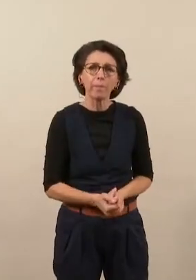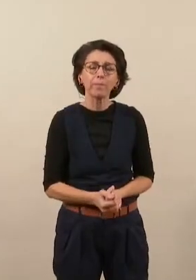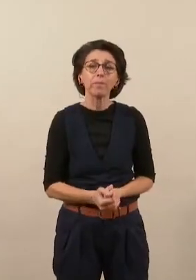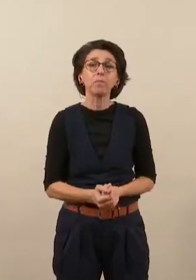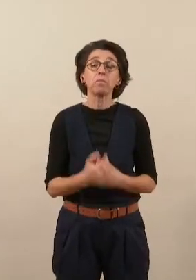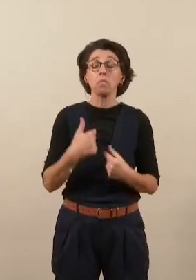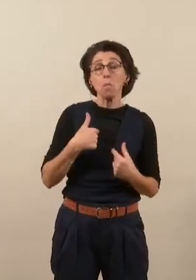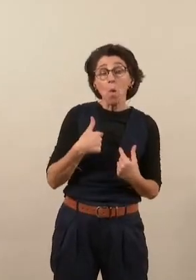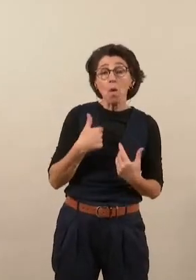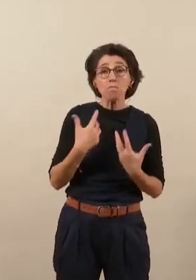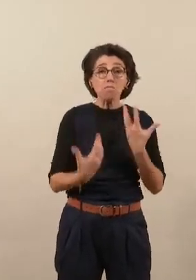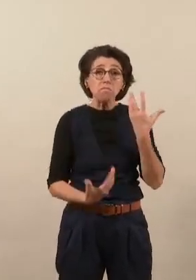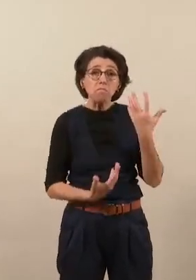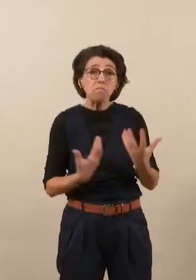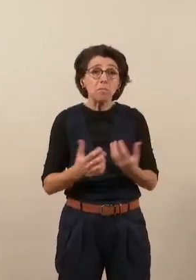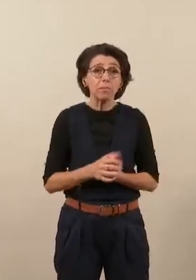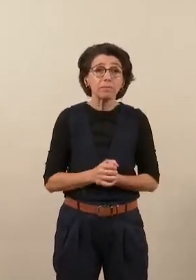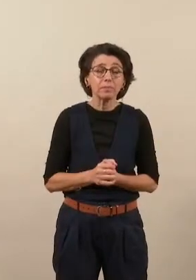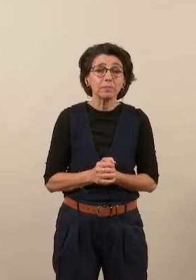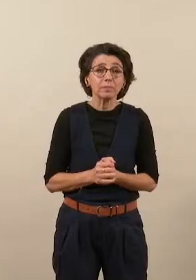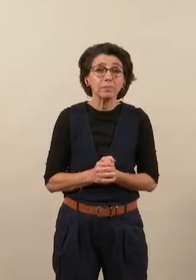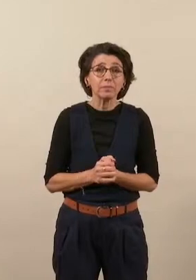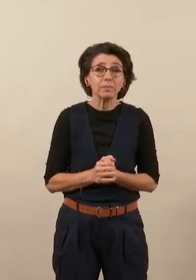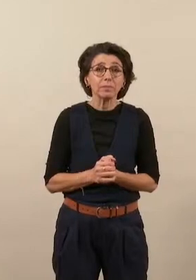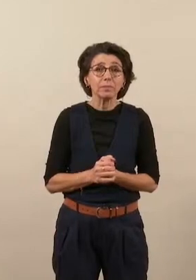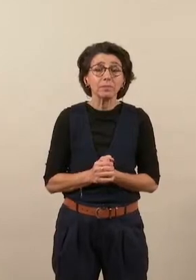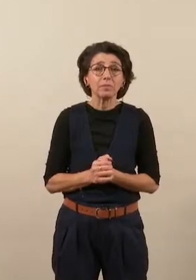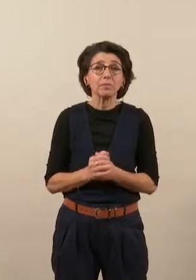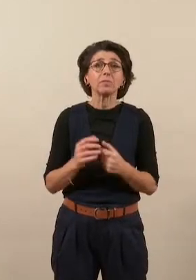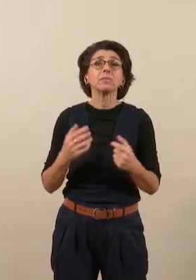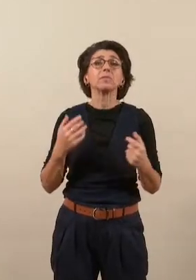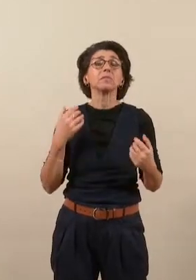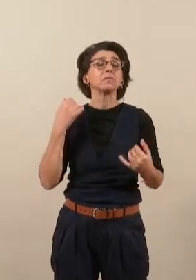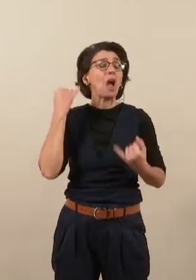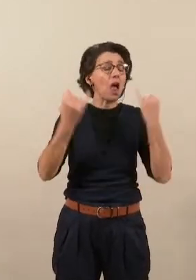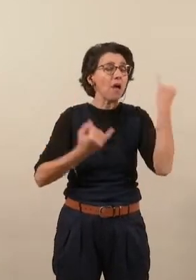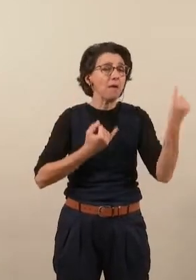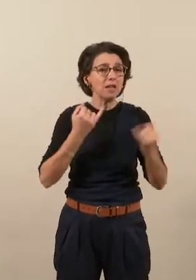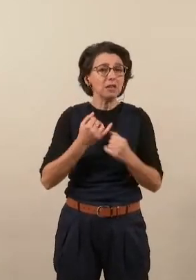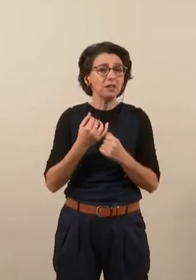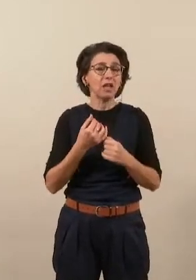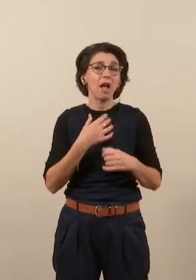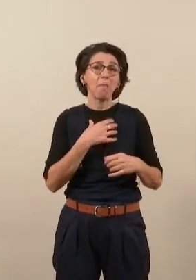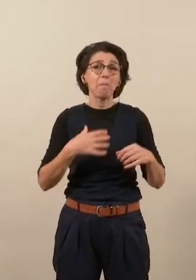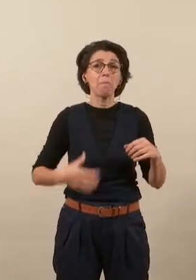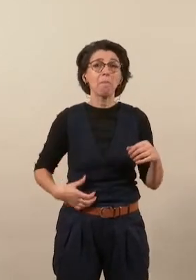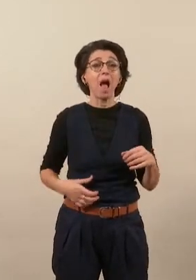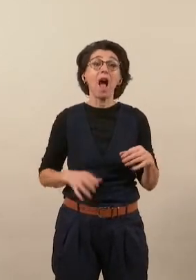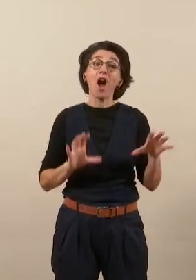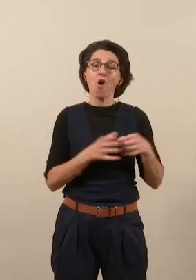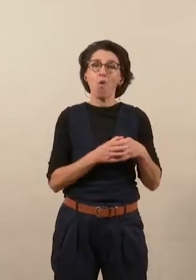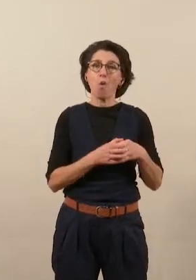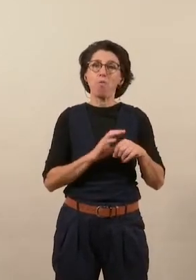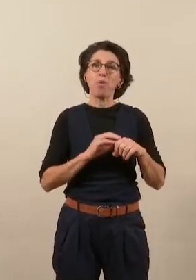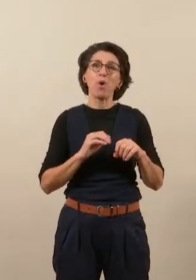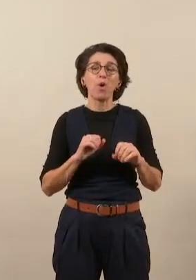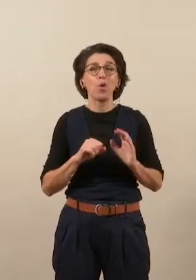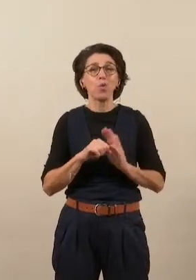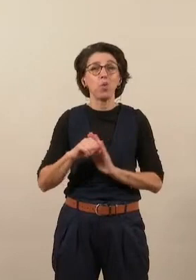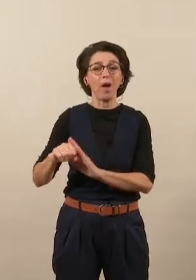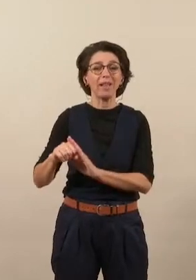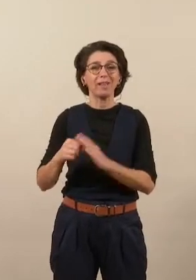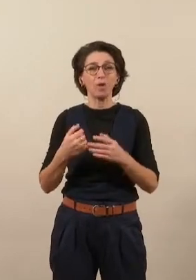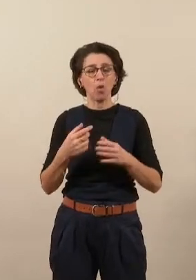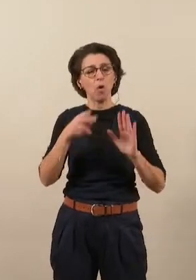Je n'ose même pas imaginer le tollé général qu'il y aurait si un maire de droite osait imposer des normes de création aux